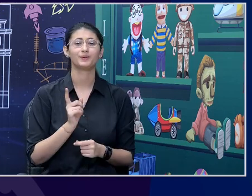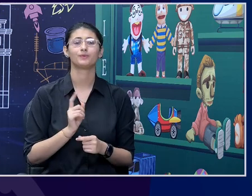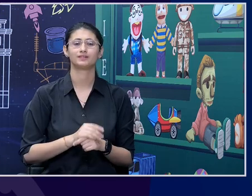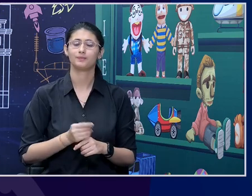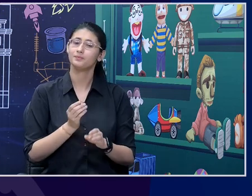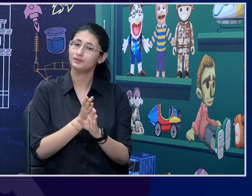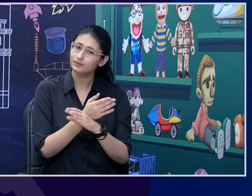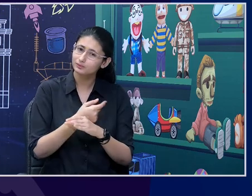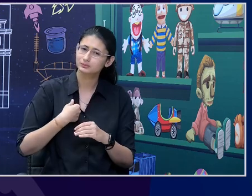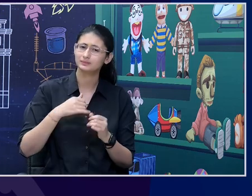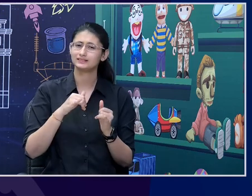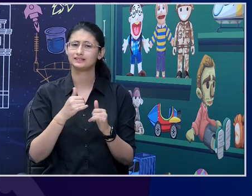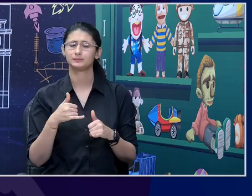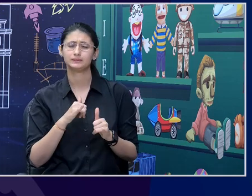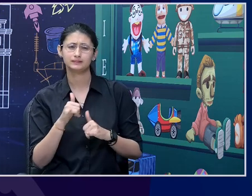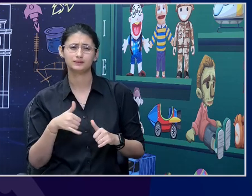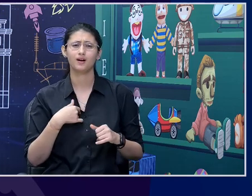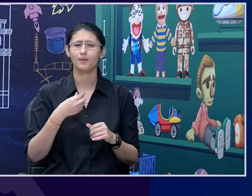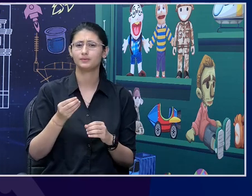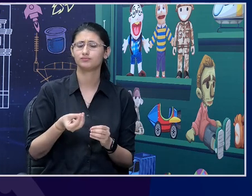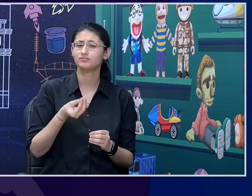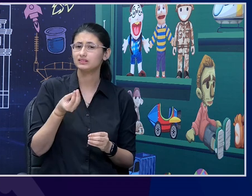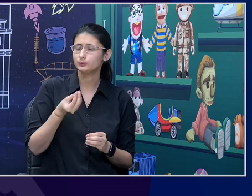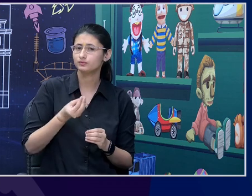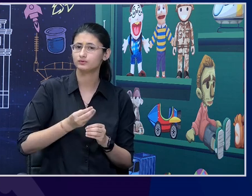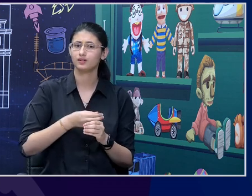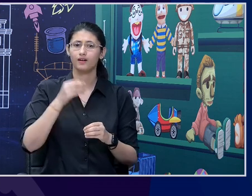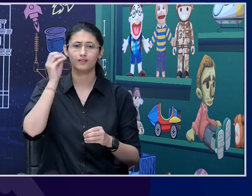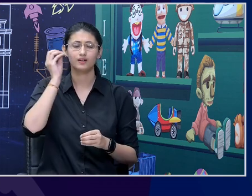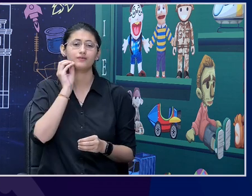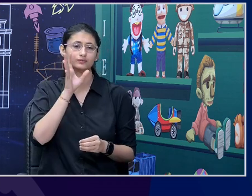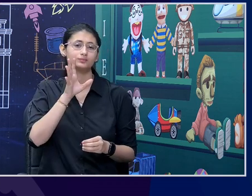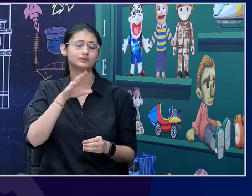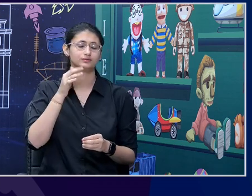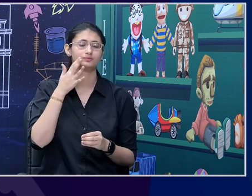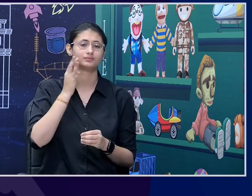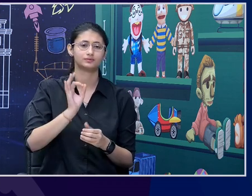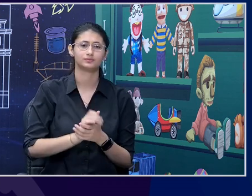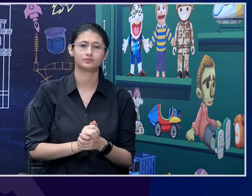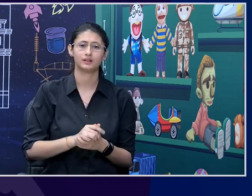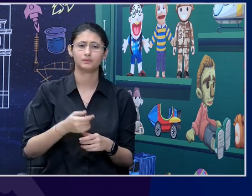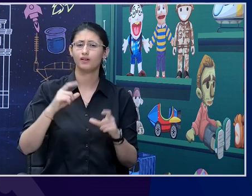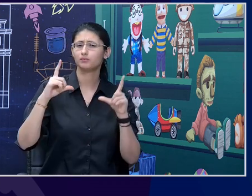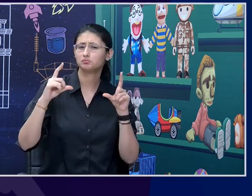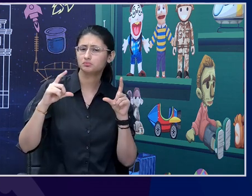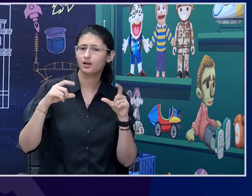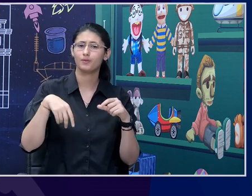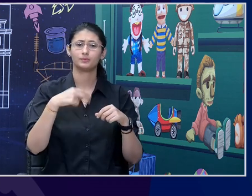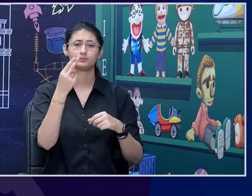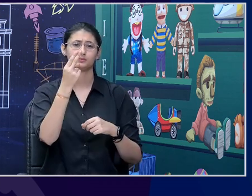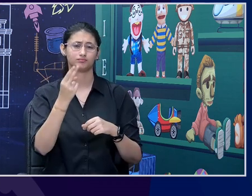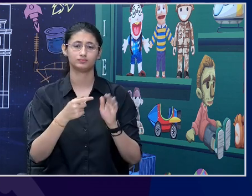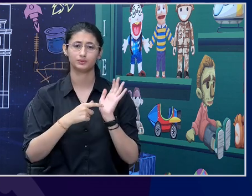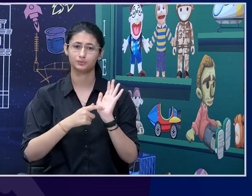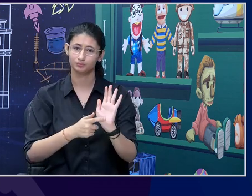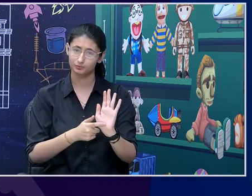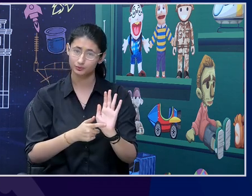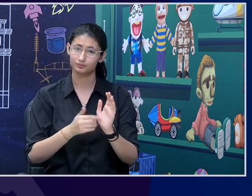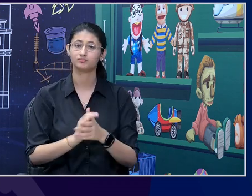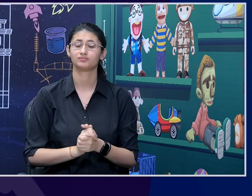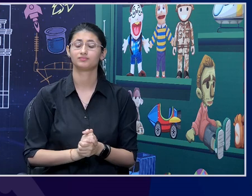तो एक चित्रा से हम शुरुआत कर सकते हैं या ये चित्रा दिखाना अगर नहीं भी पॉसिबल है तो हम गेंद और बल्ला क्लास में लेकर भी जा सकते हैं